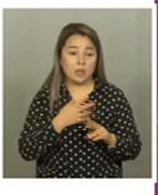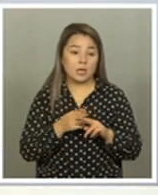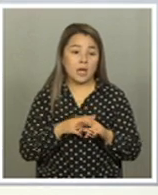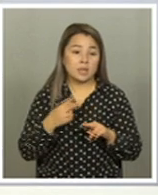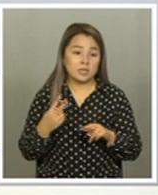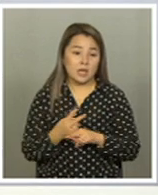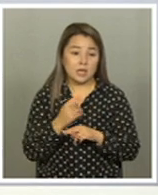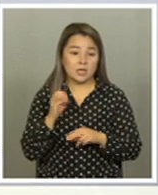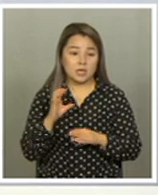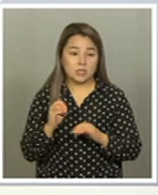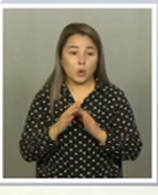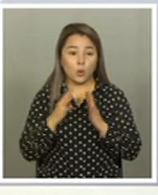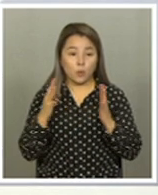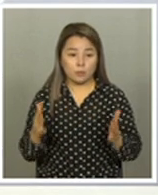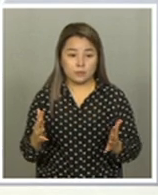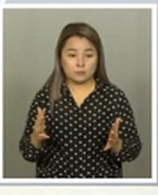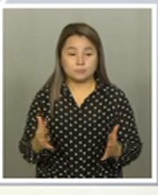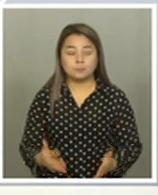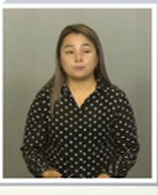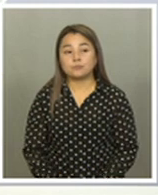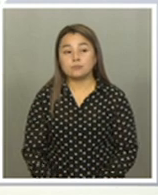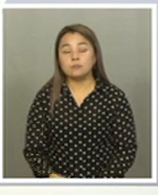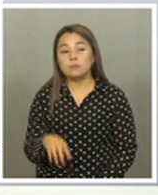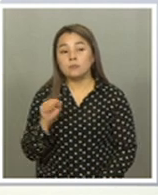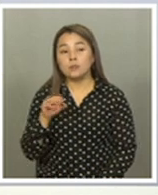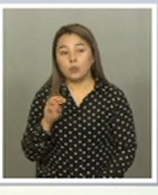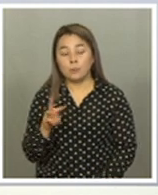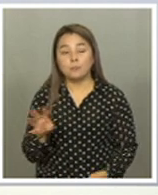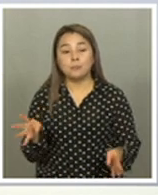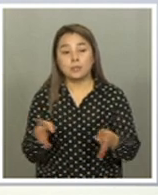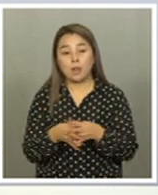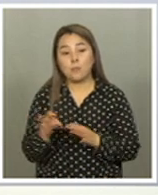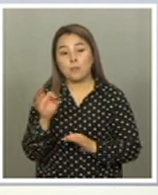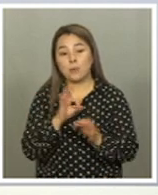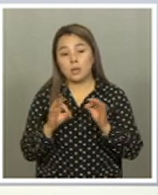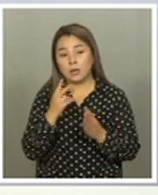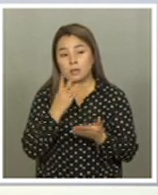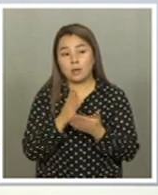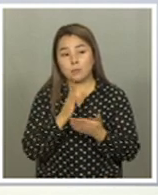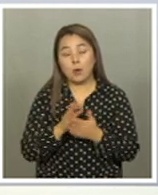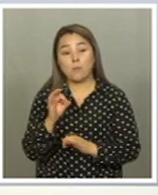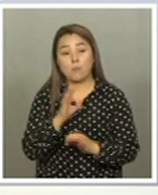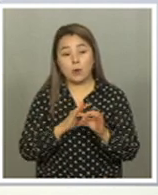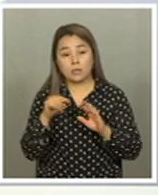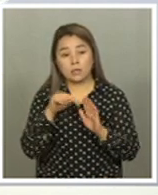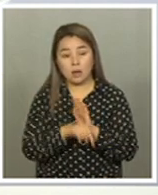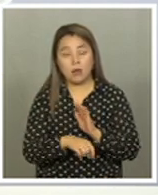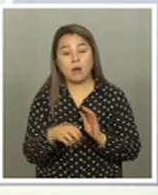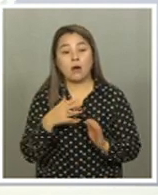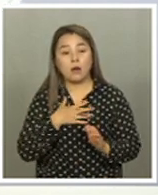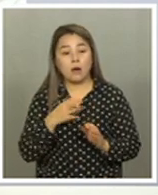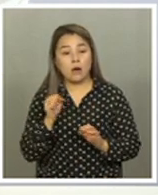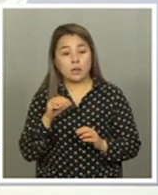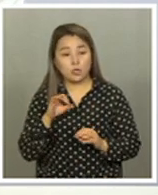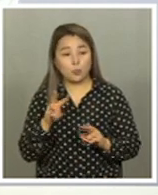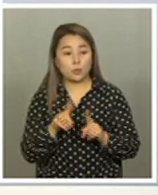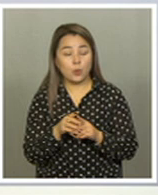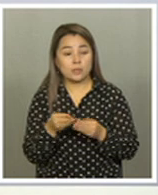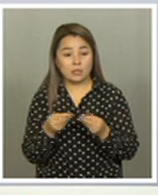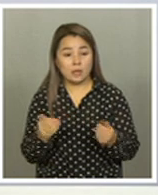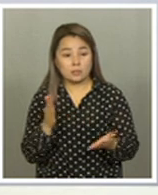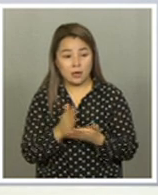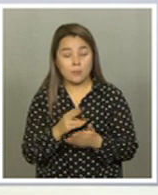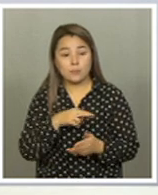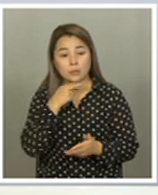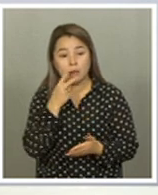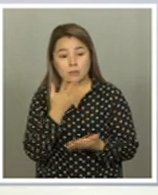түзіледі. Атомдар бірігіп, молекулалар түзеді. Молекулалар атомдарға ыдырайды. Ал енді балалар назар